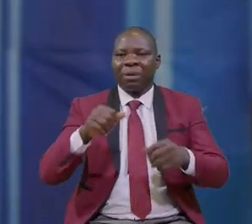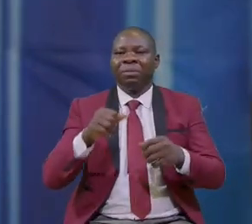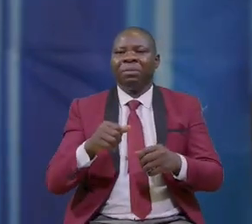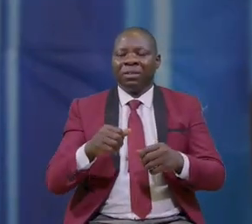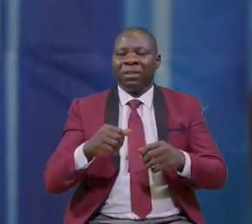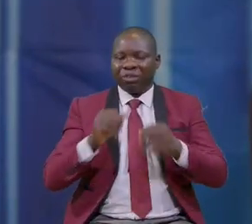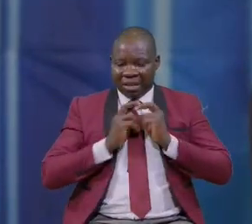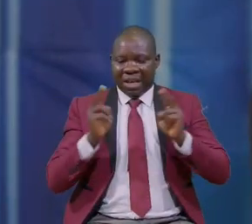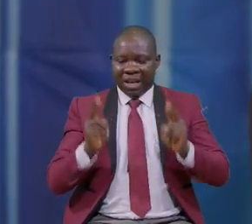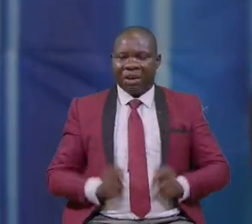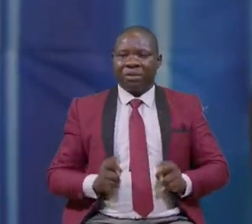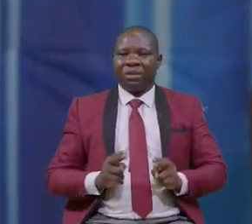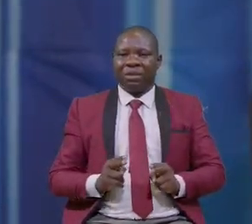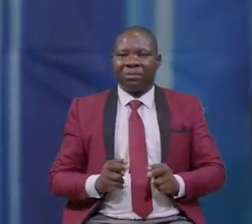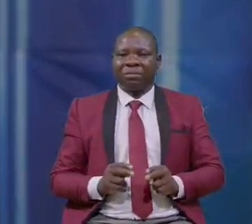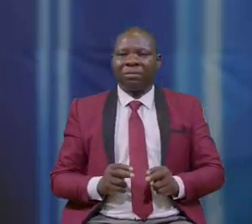Je suis en bonne santé.